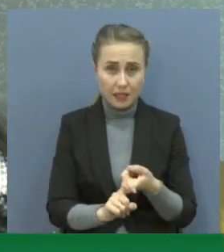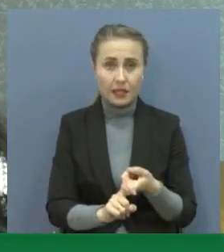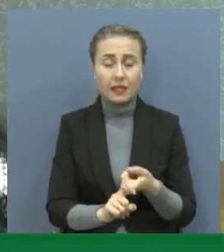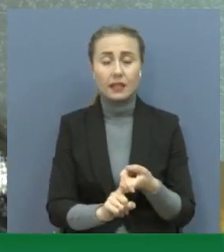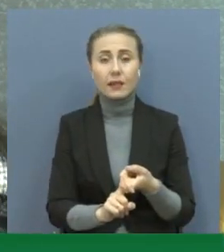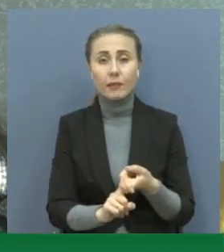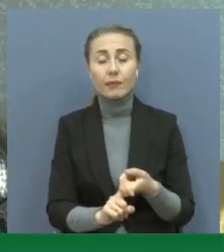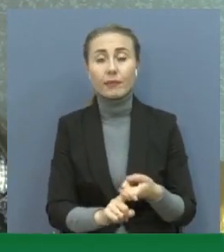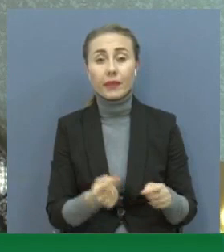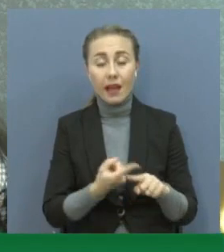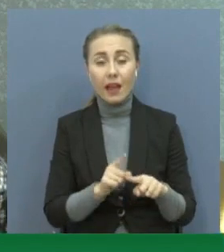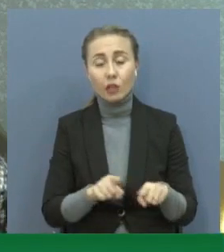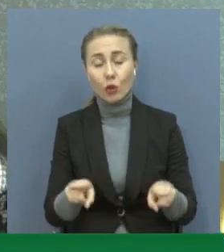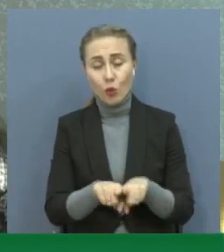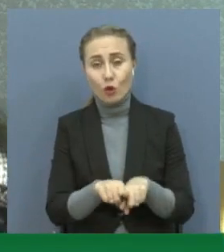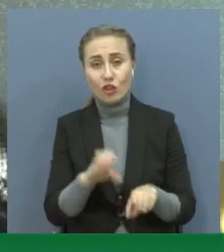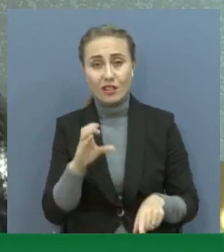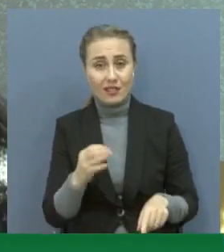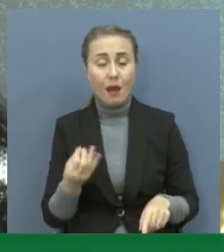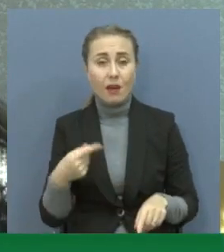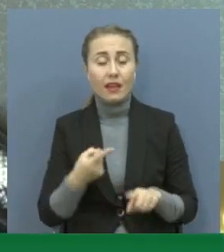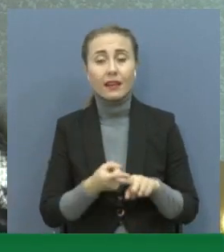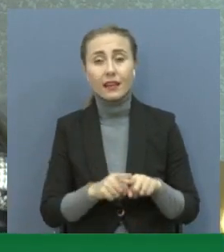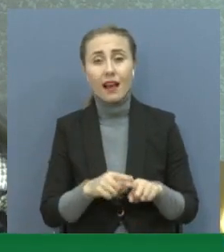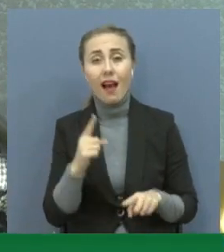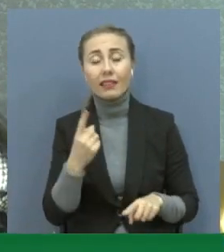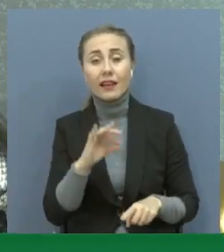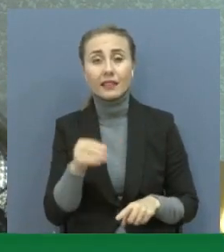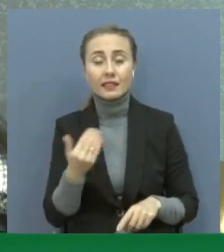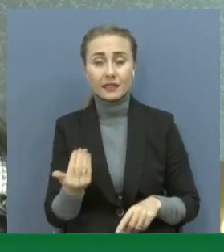зависимость наркозависимых. Вот это то же самое, одна из,